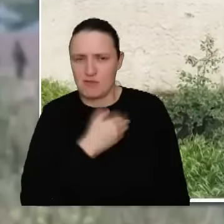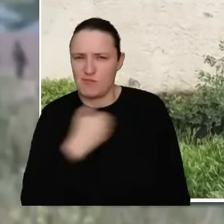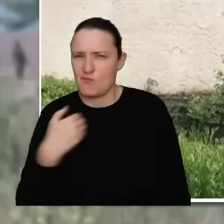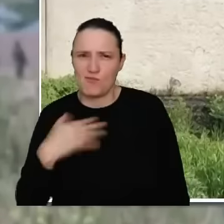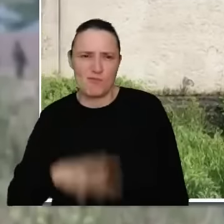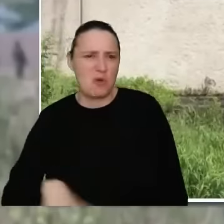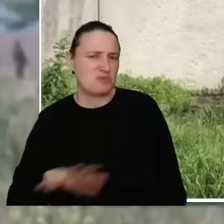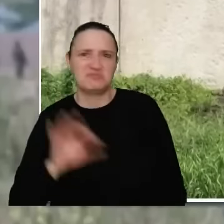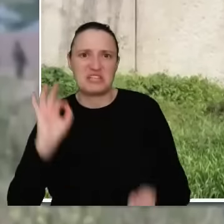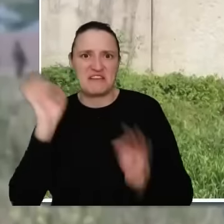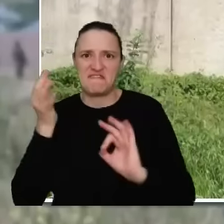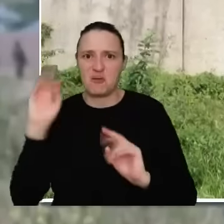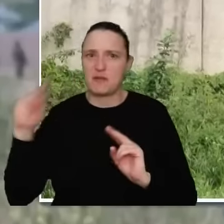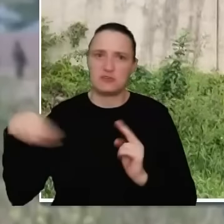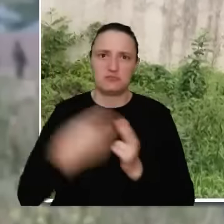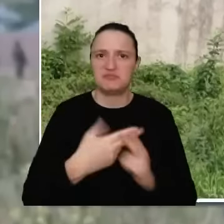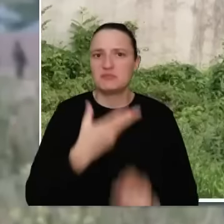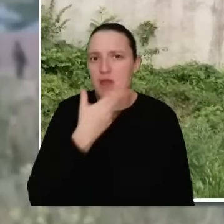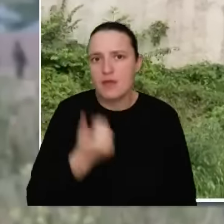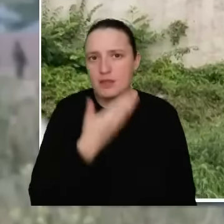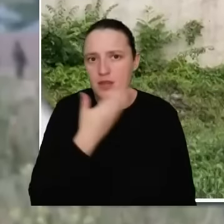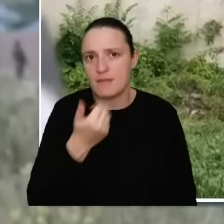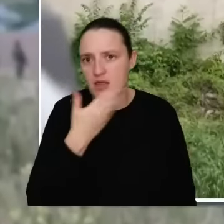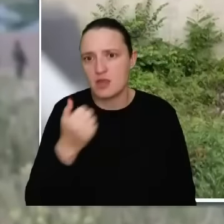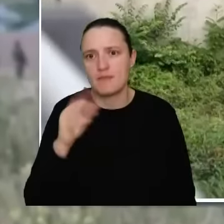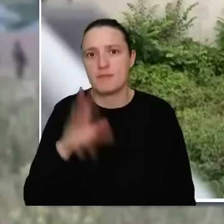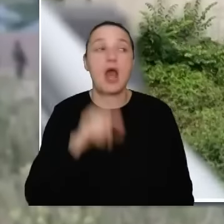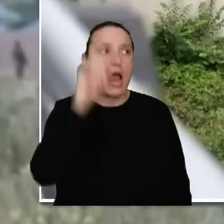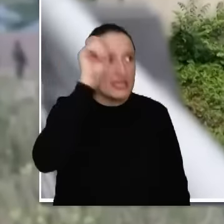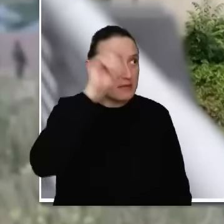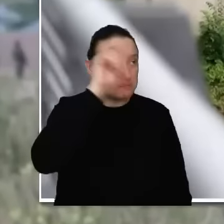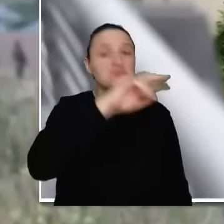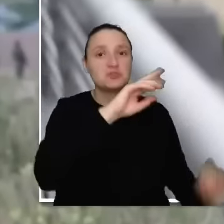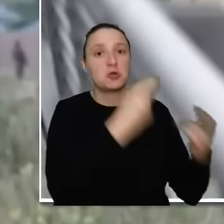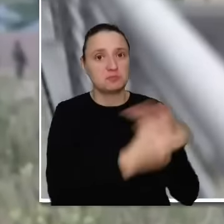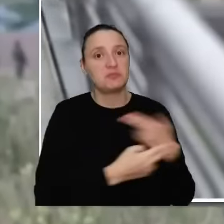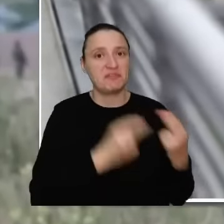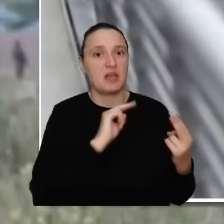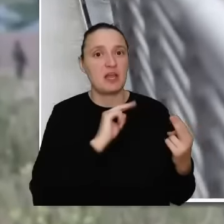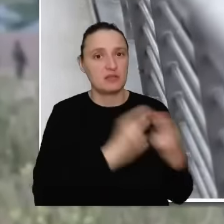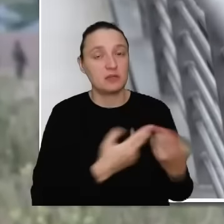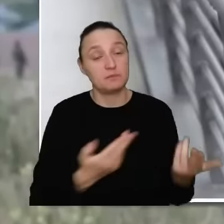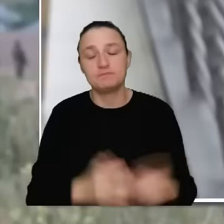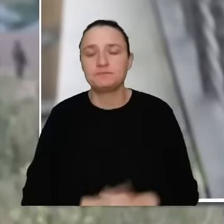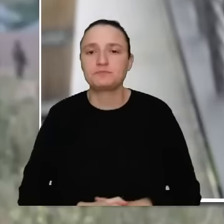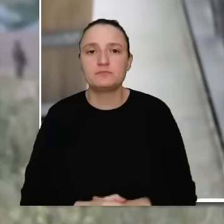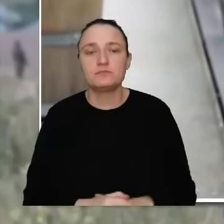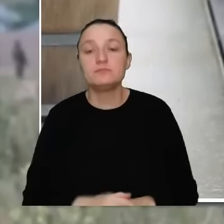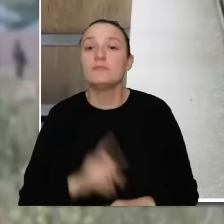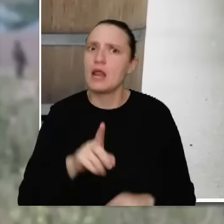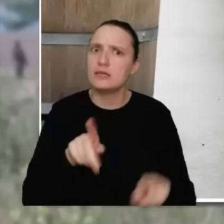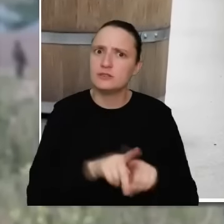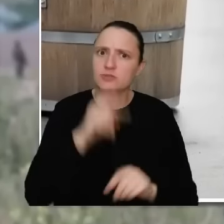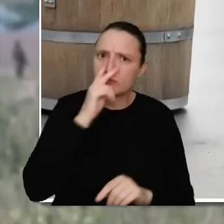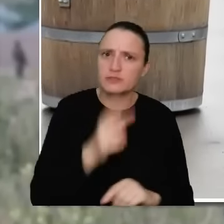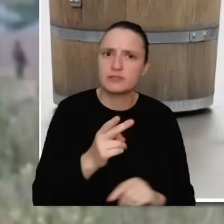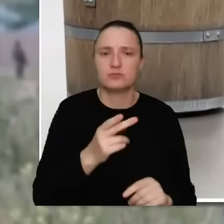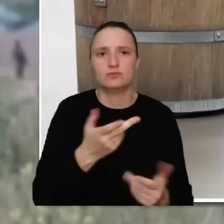skąpi tych informacji, trzeba czekać na informacje strony niemieckiej, ale podaje jednak, że zmniejsza się w stosunku